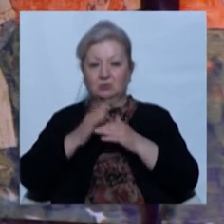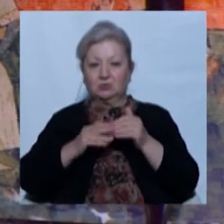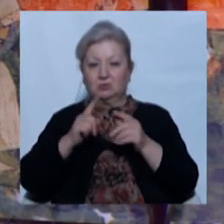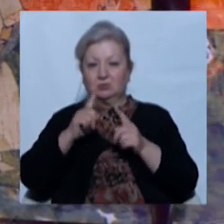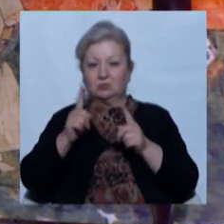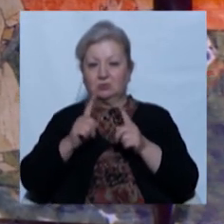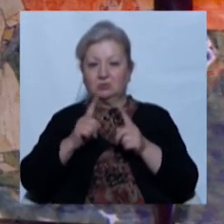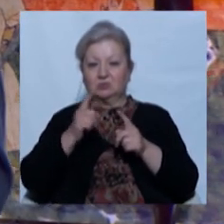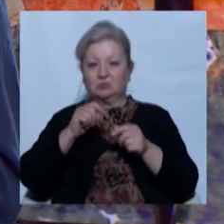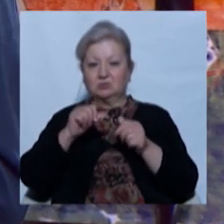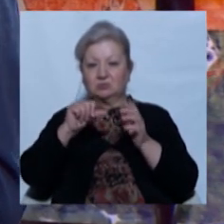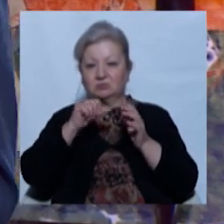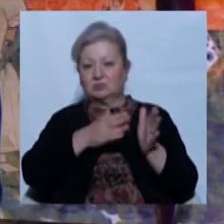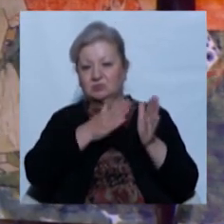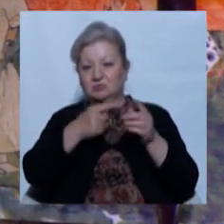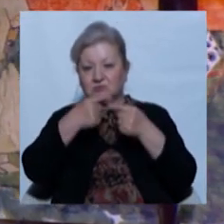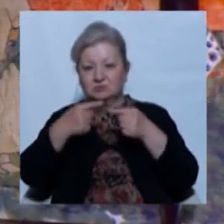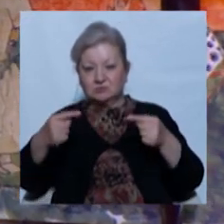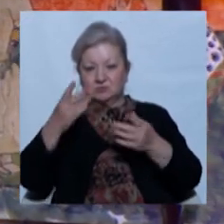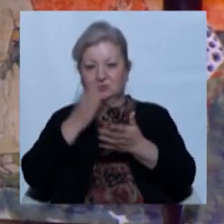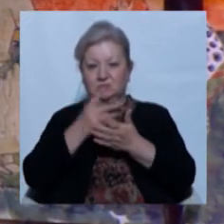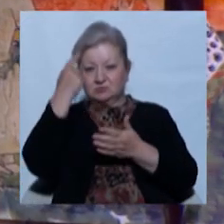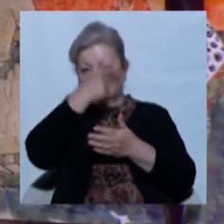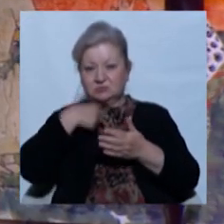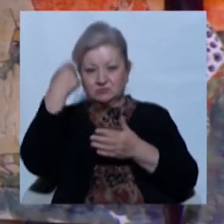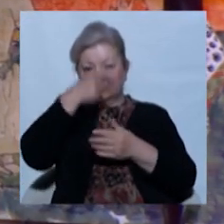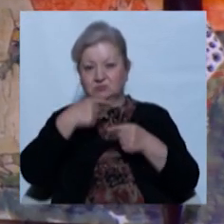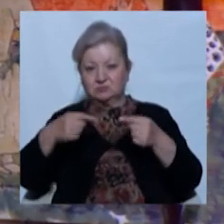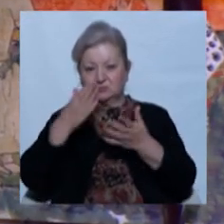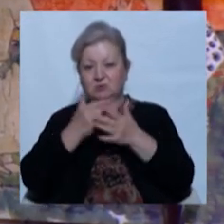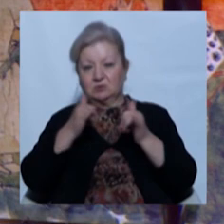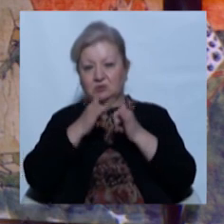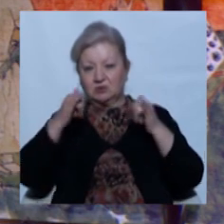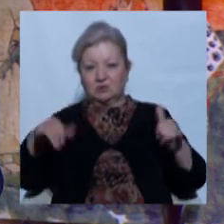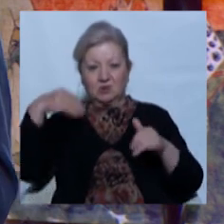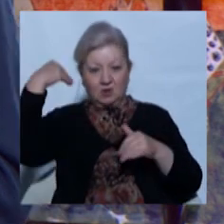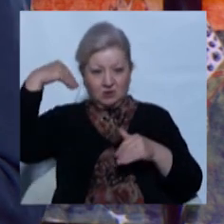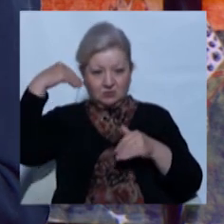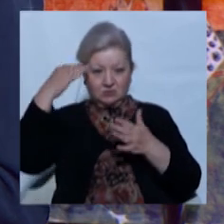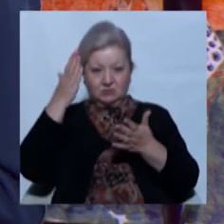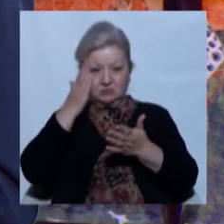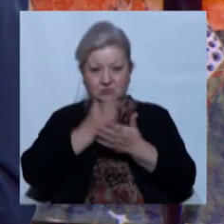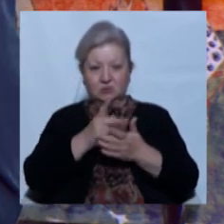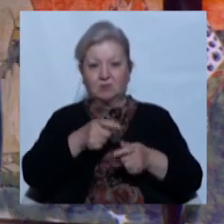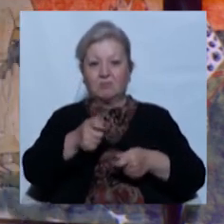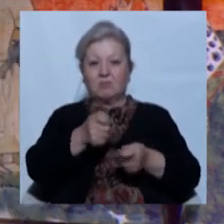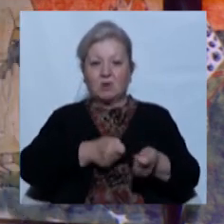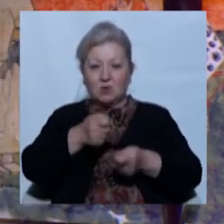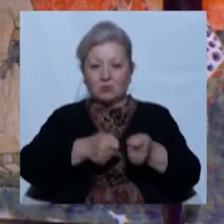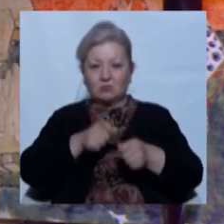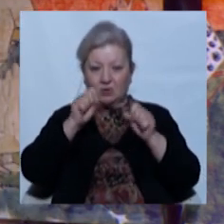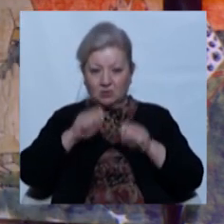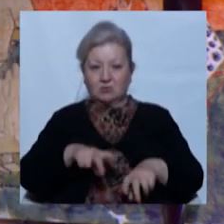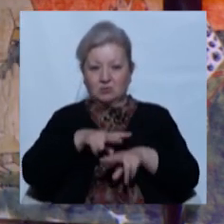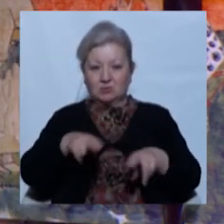აი ხელოსნობის სხვადასხვა დარგებს, რომლებიც არის გავრცელებული აჭარაში. მეურნეობის დარგებიდან ასევე